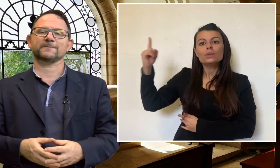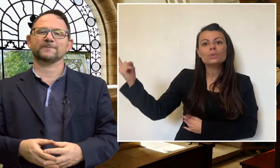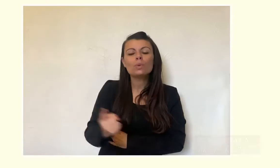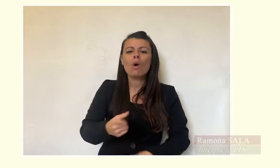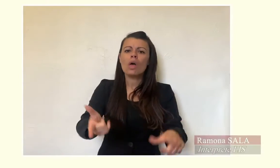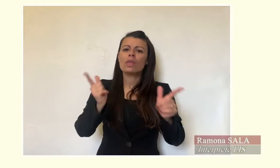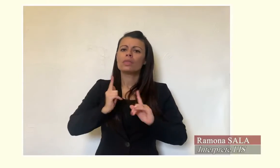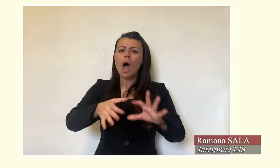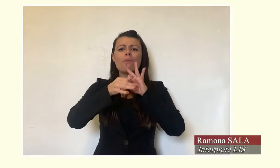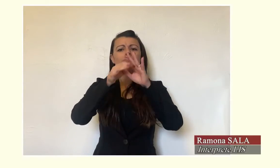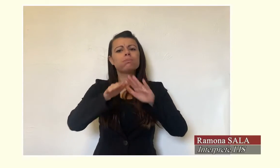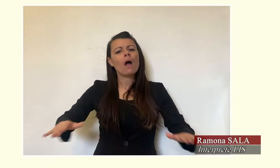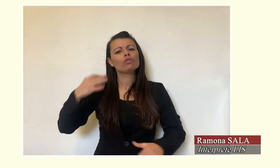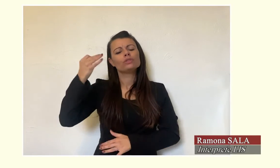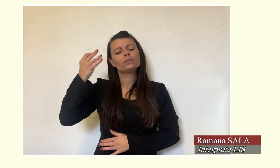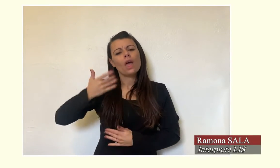sempre».